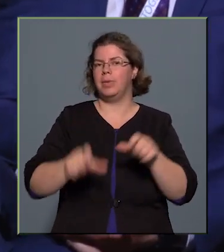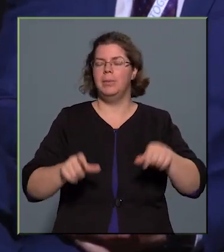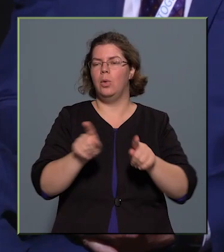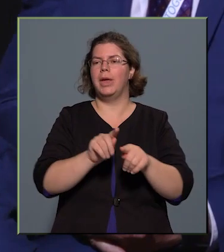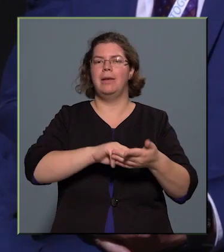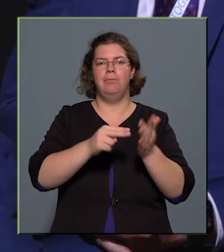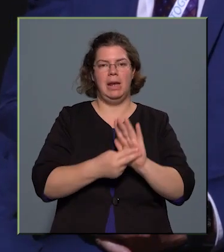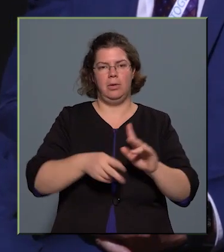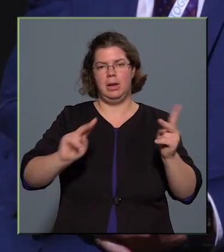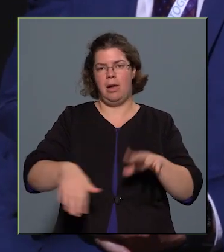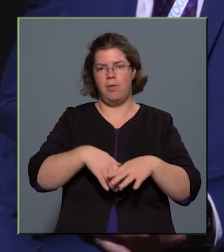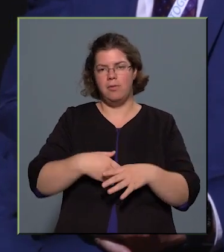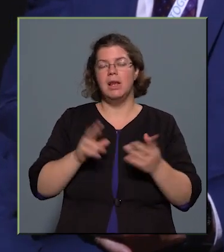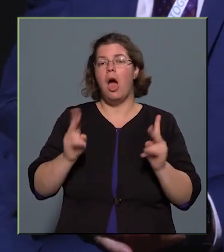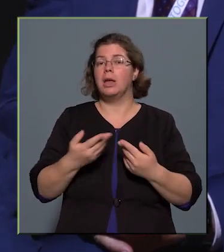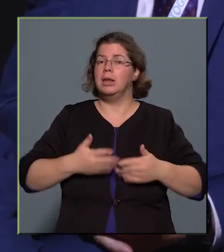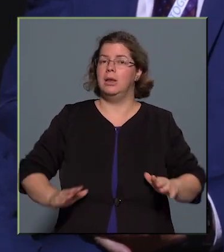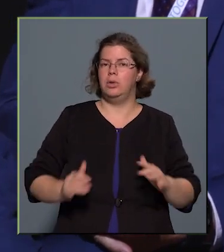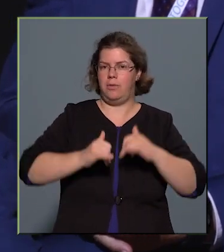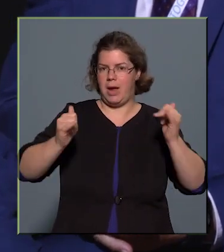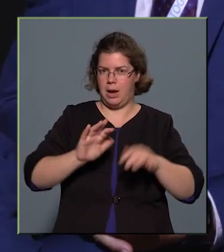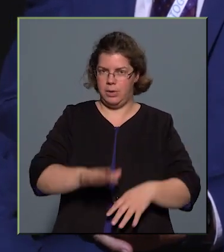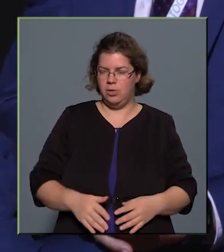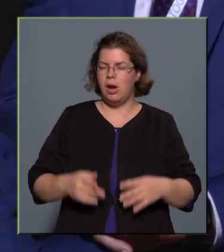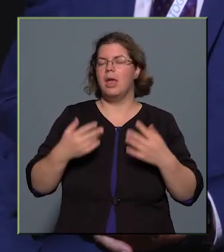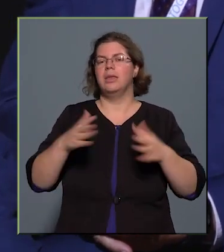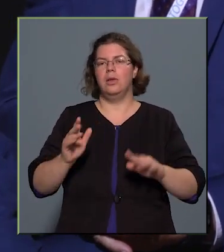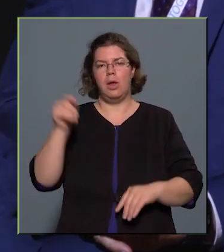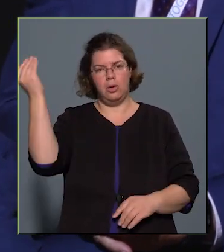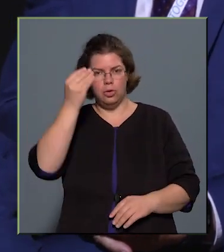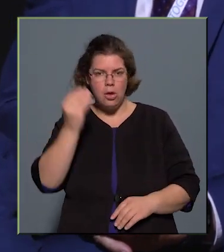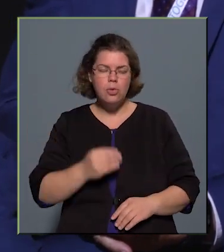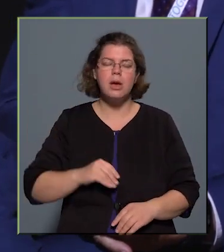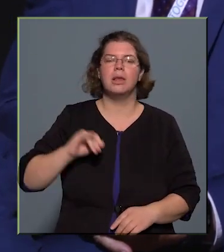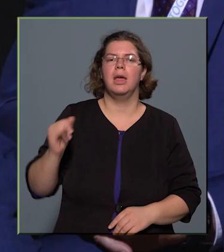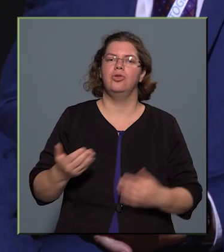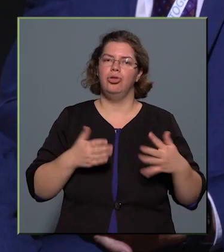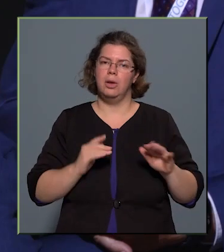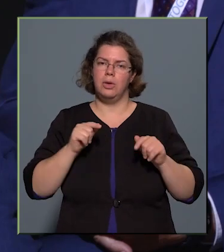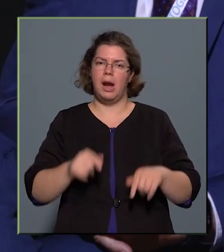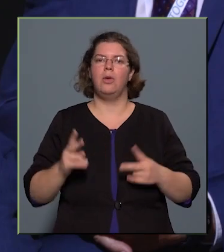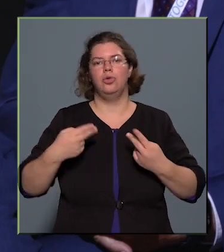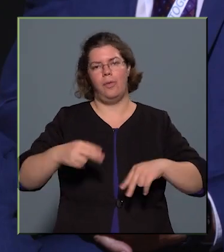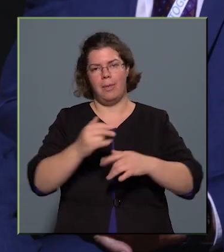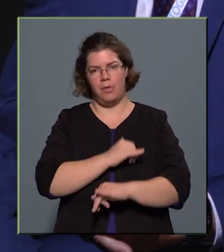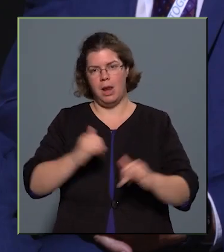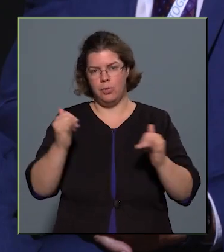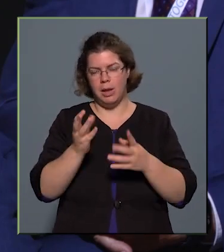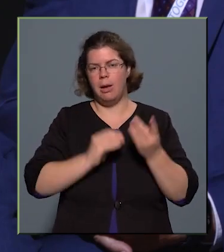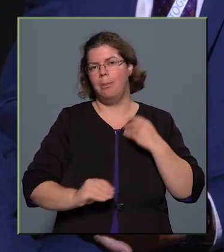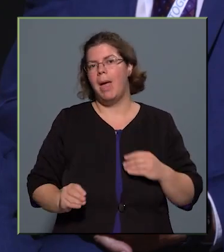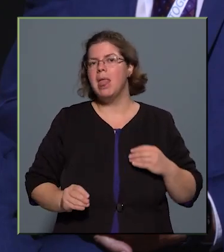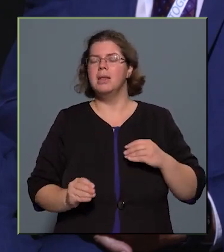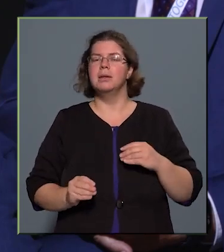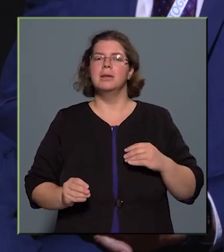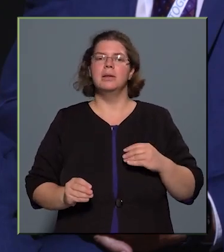mérnököket kell fölvenni, akik nyitottak a fejlődésre, nyitottak arra, hogy tanuljanak, és nyitottak arra, hogy tovább fejlődjenek,